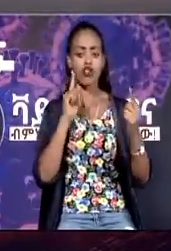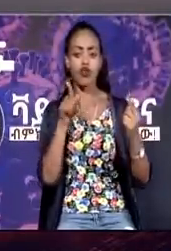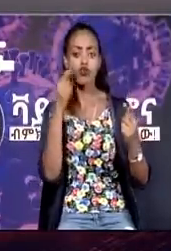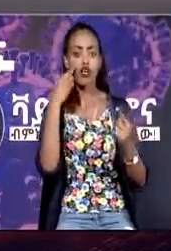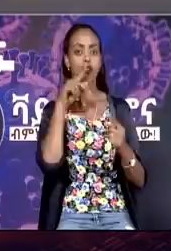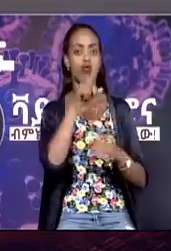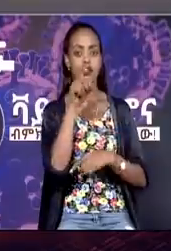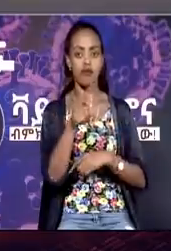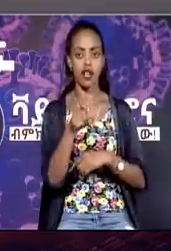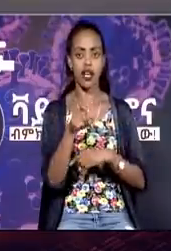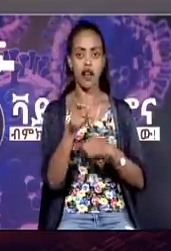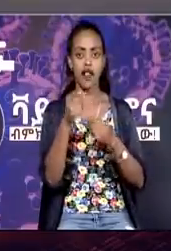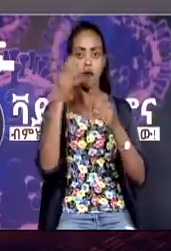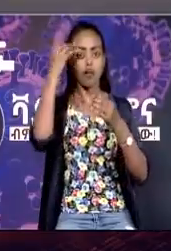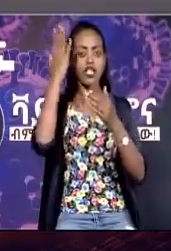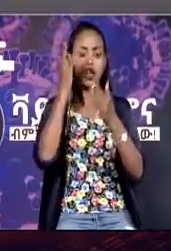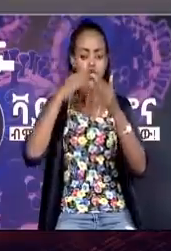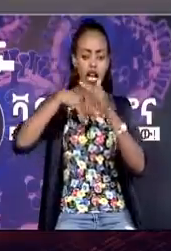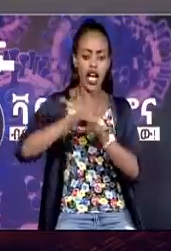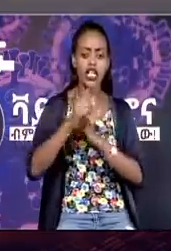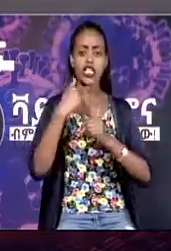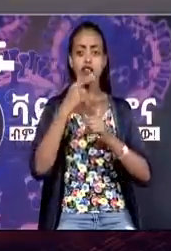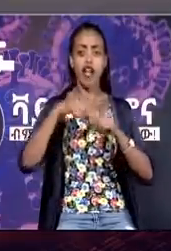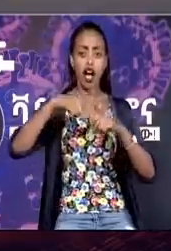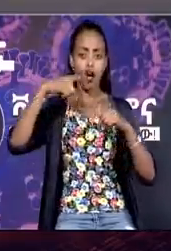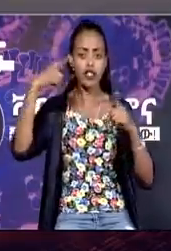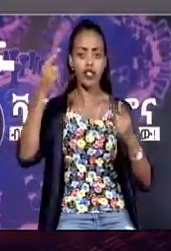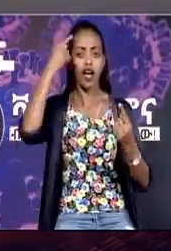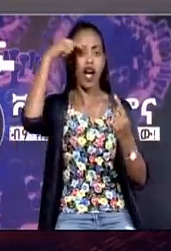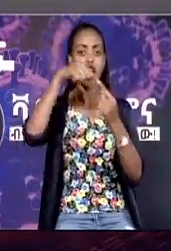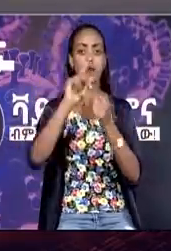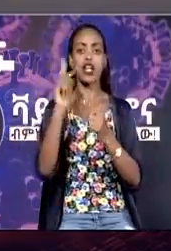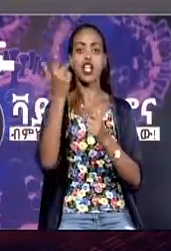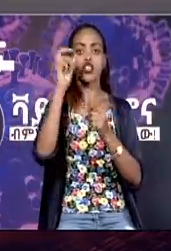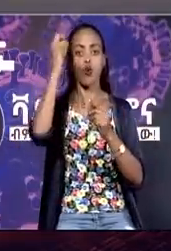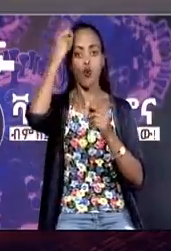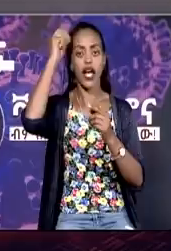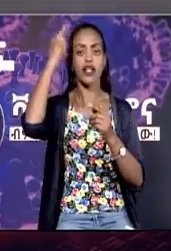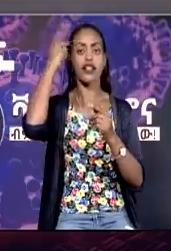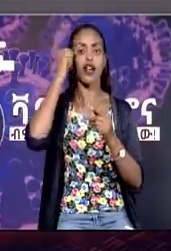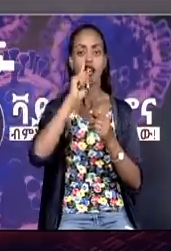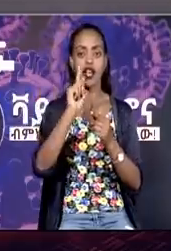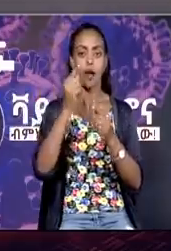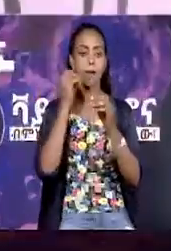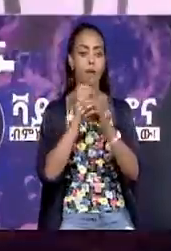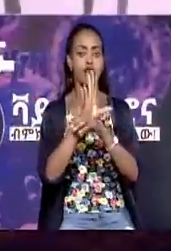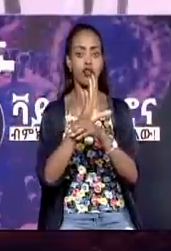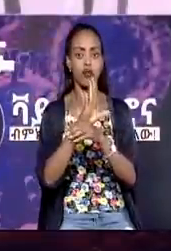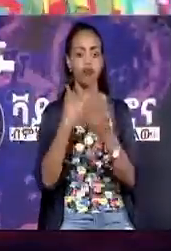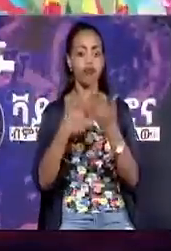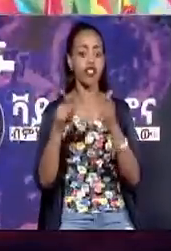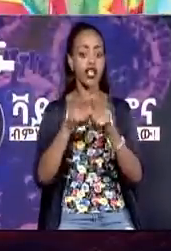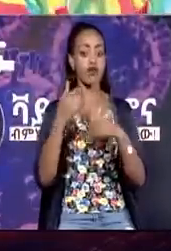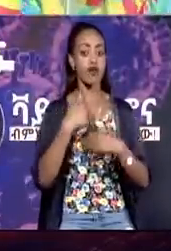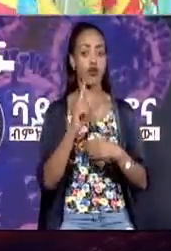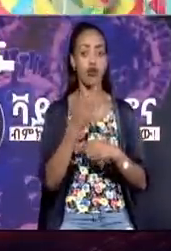ማለት መንፀር መንግስታዊ ዘላቅነት ዝብል ዓብዪ ዓላማ ናይ ሳልሳይ ወያነ ትግራይ ኢና ንሪኦቱ መረፃ እዚ ከም ዘሎ